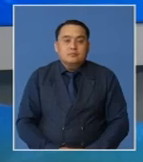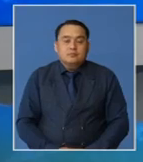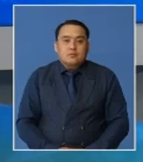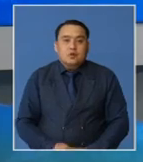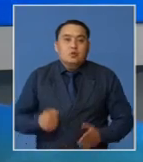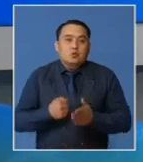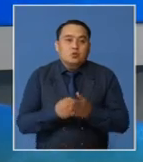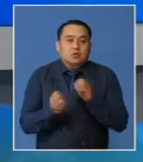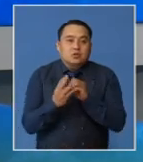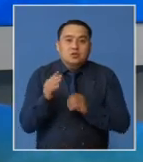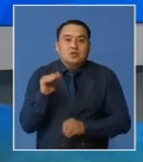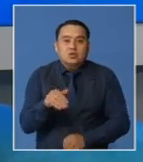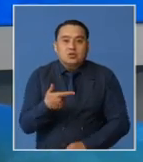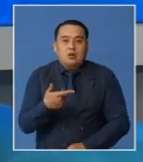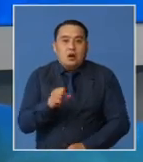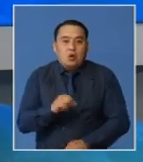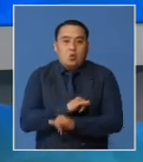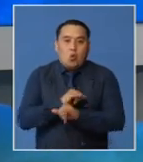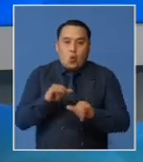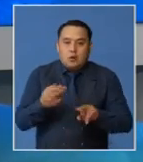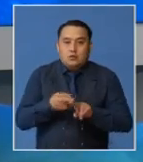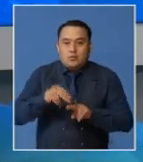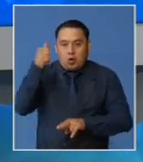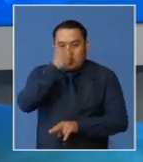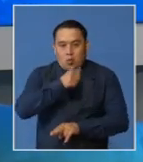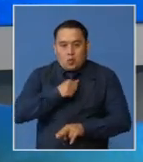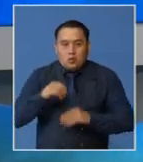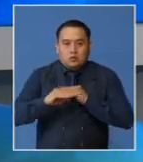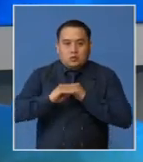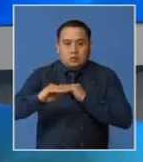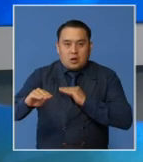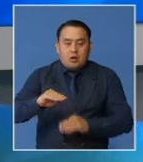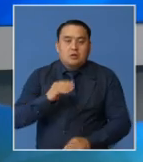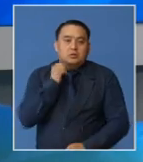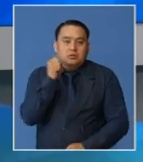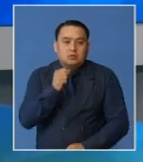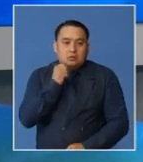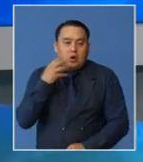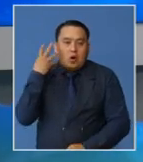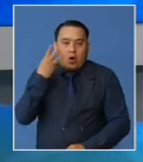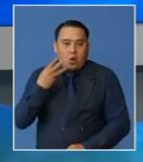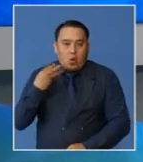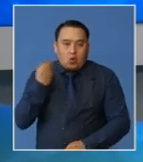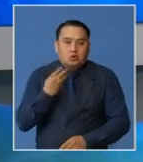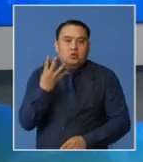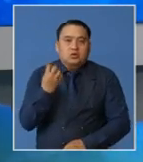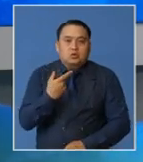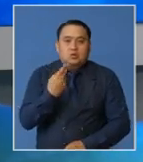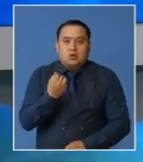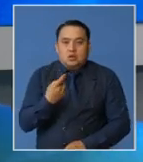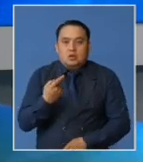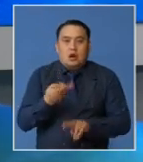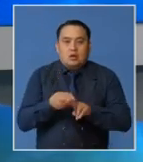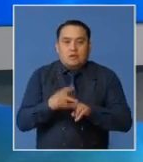До 14 тысяч гектаров намерены увеличить в нынешнем году посевные площади сахарной свеклы, а вид на урожай 400 центнеров с